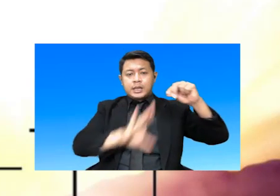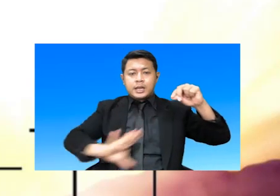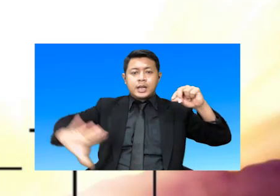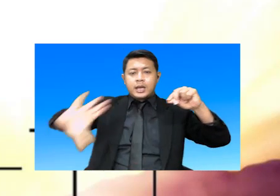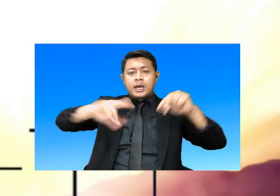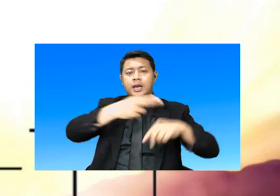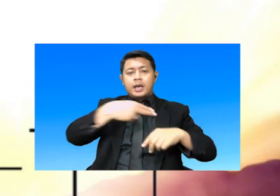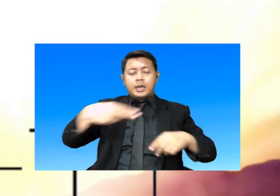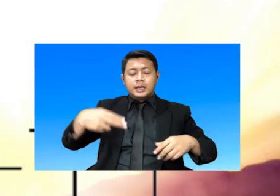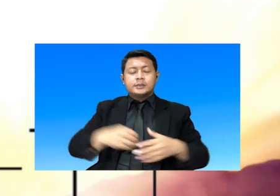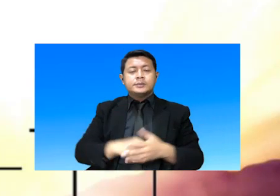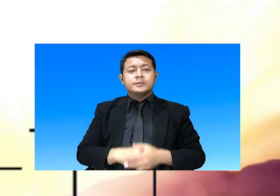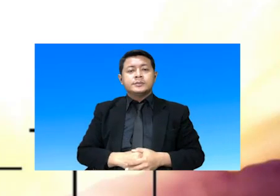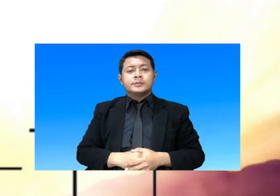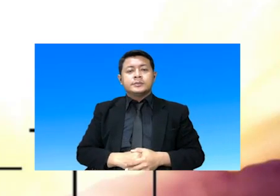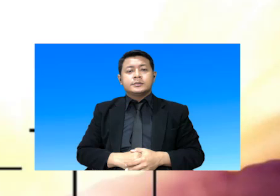itu.